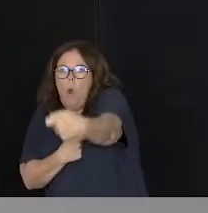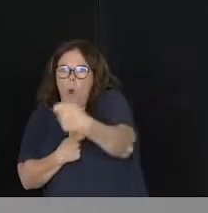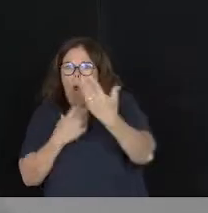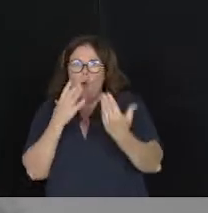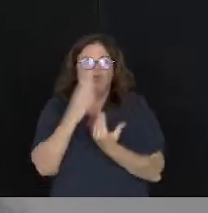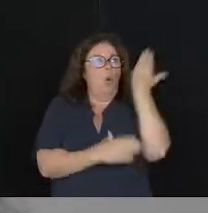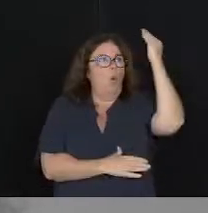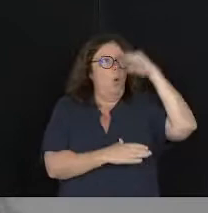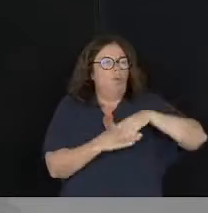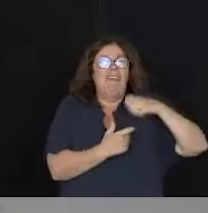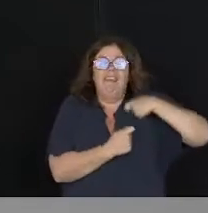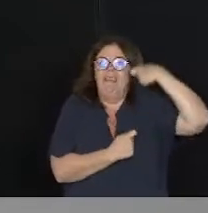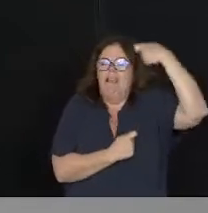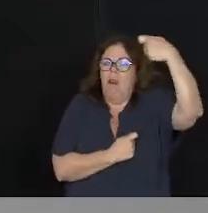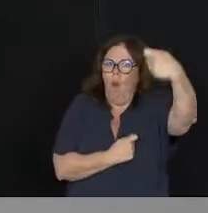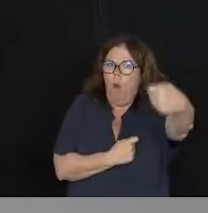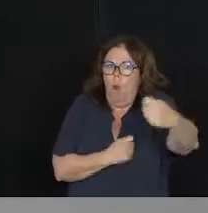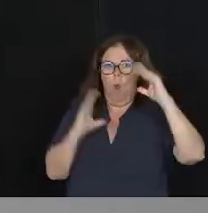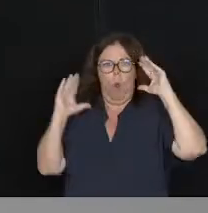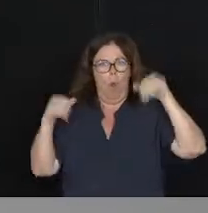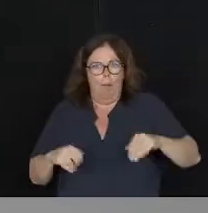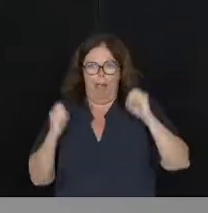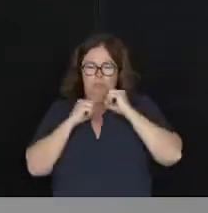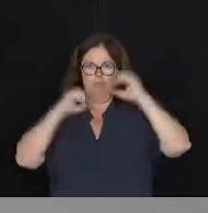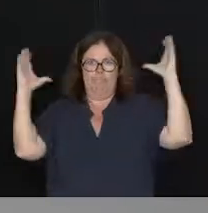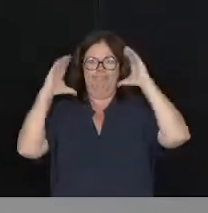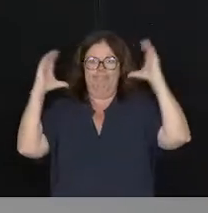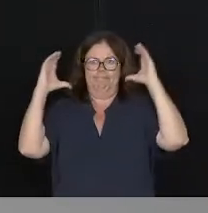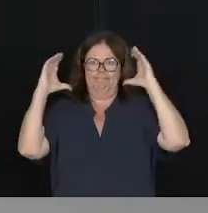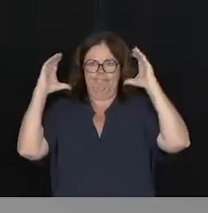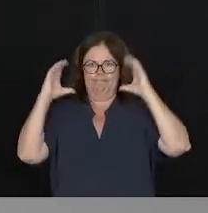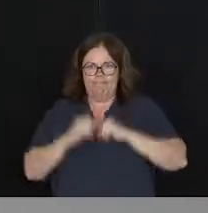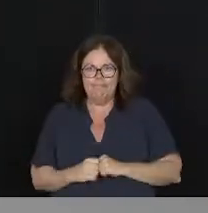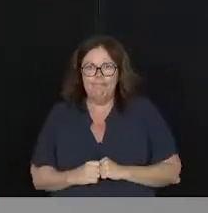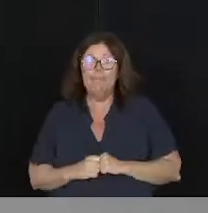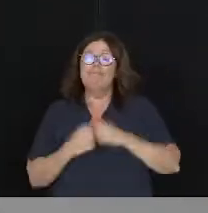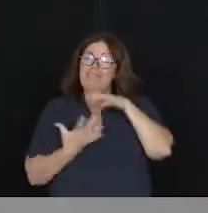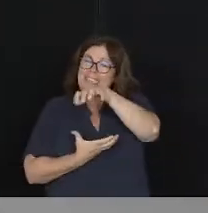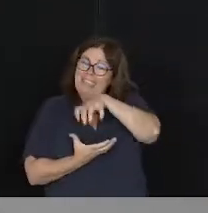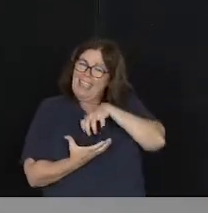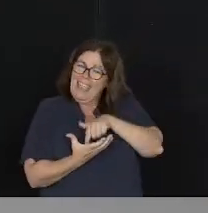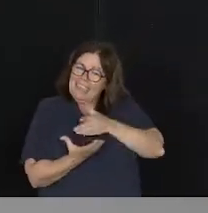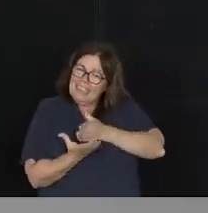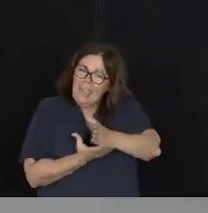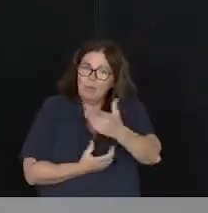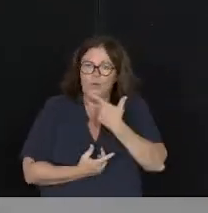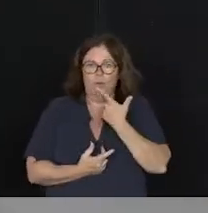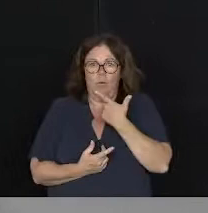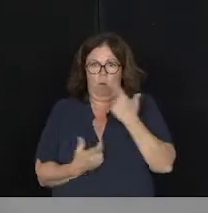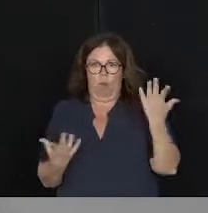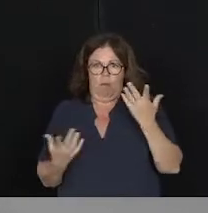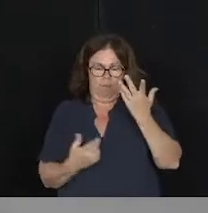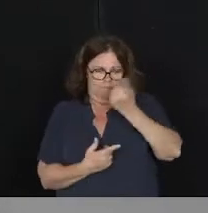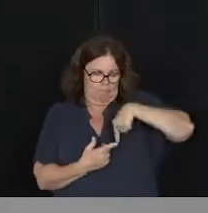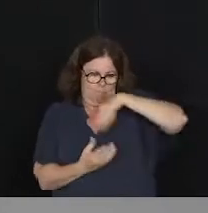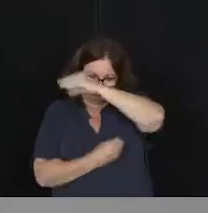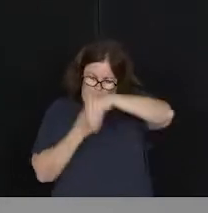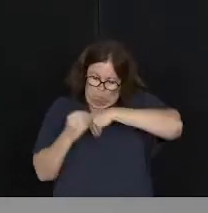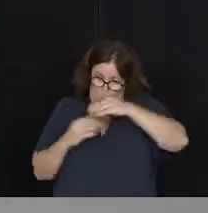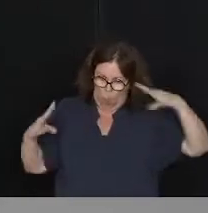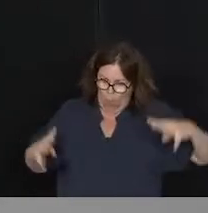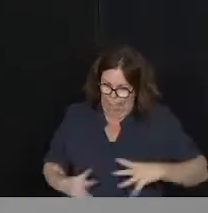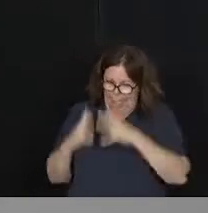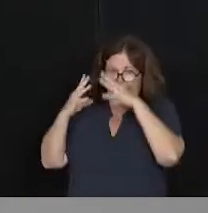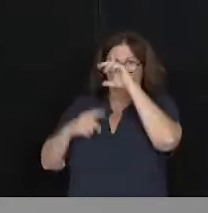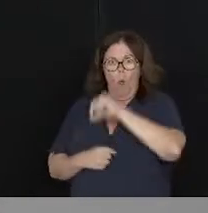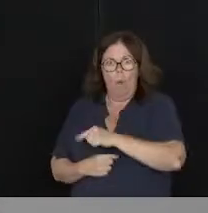aussi. Alors Stéphane Zweig exprime dans cette phrase et dans ce texte à la fois les inquiétudes partagées d'un monde dans lequel, on le